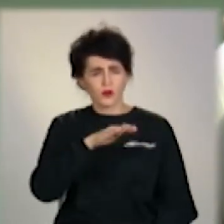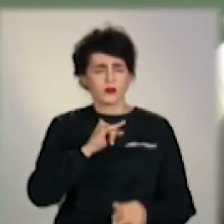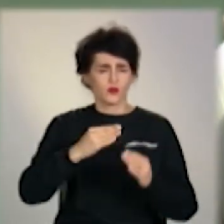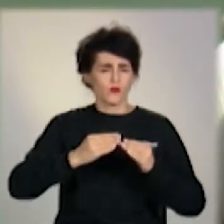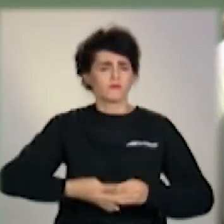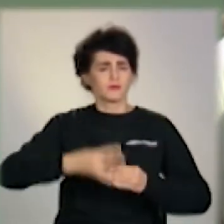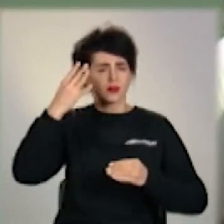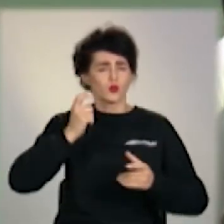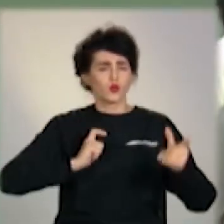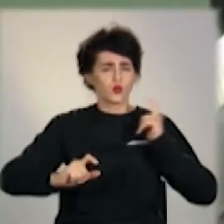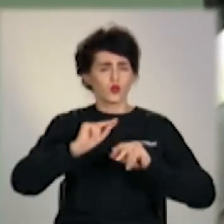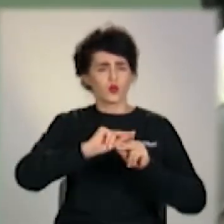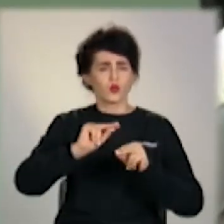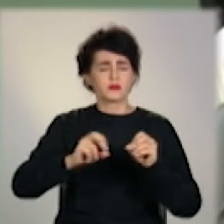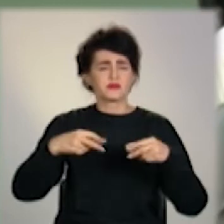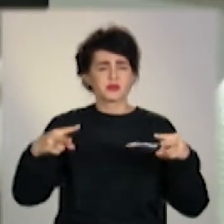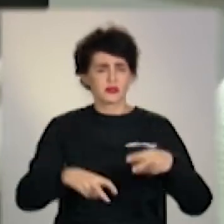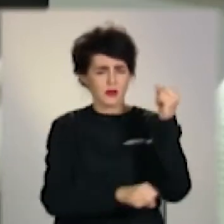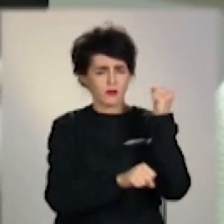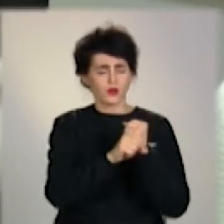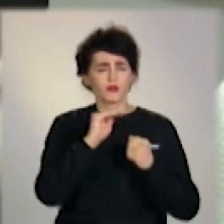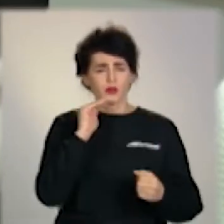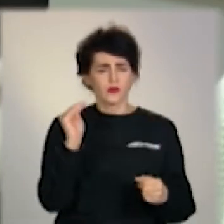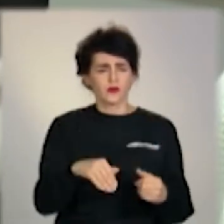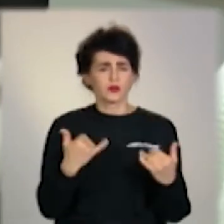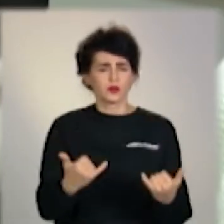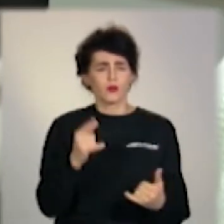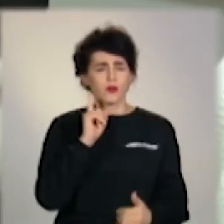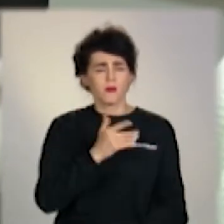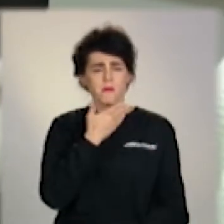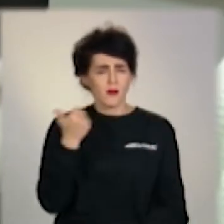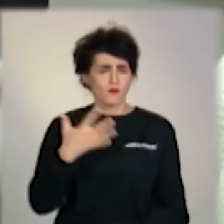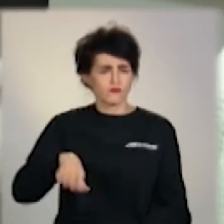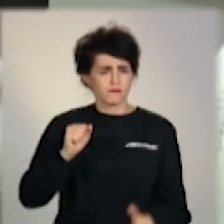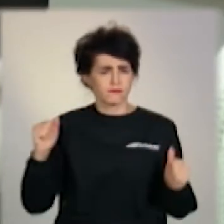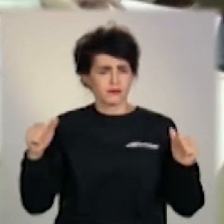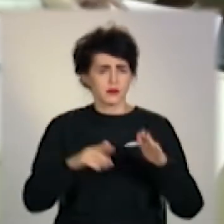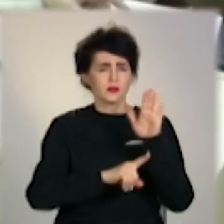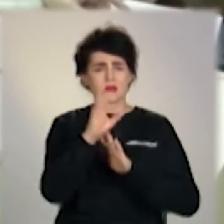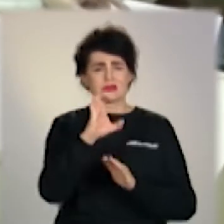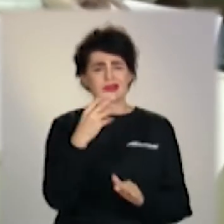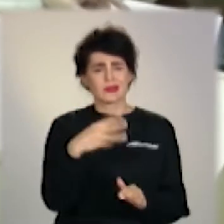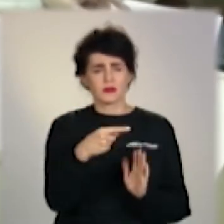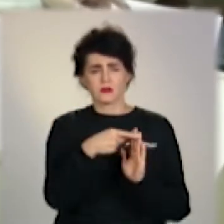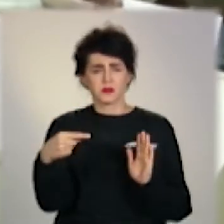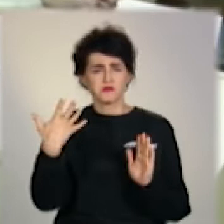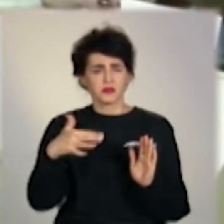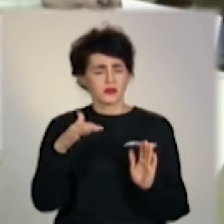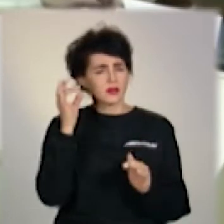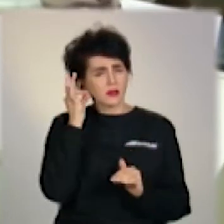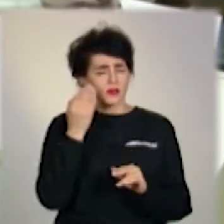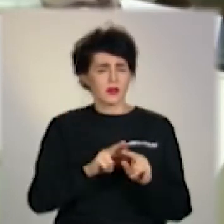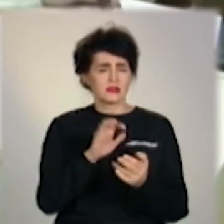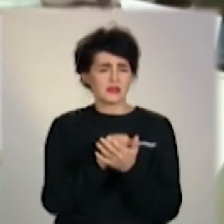курсах, де навчають робітничим спеціальностям, і не тільки, зараз немає відбою. Учні віком від 30 до 50 років. На